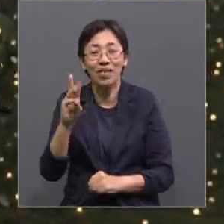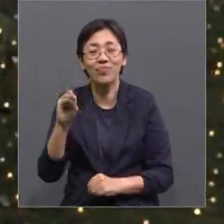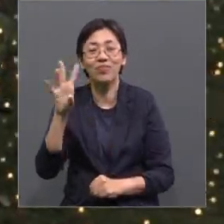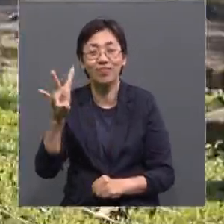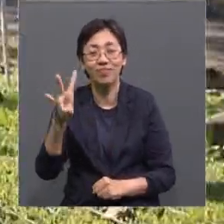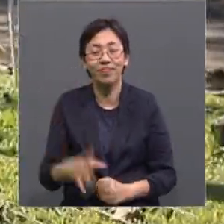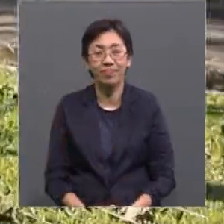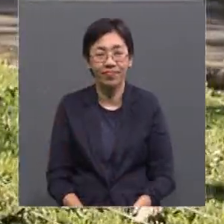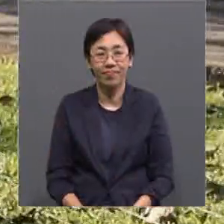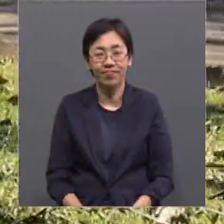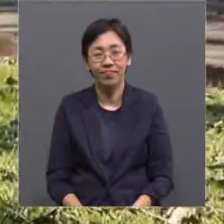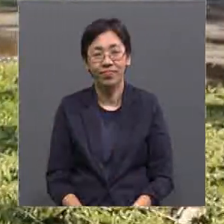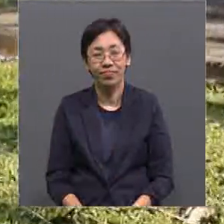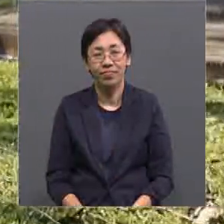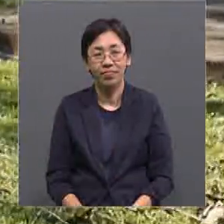ะ